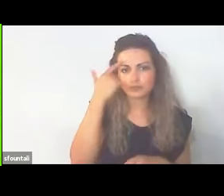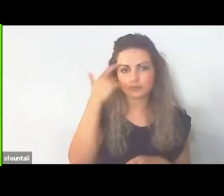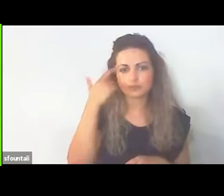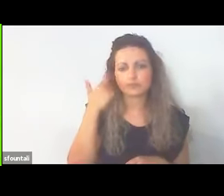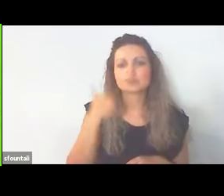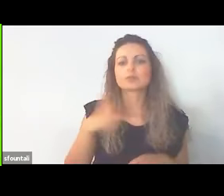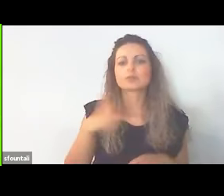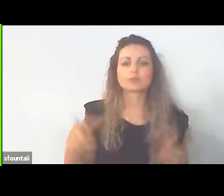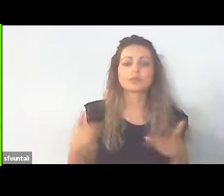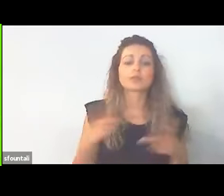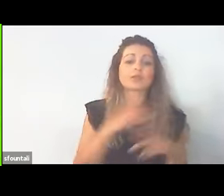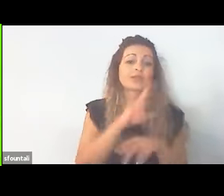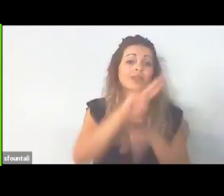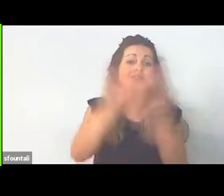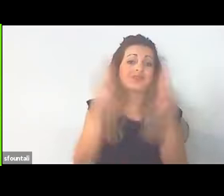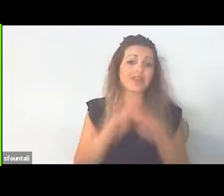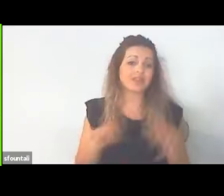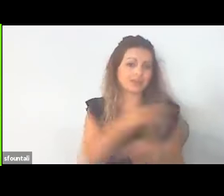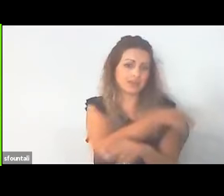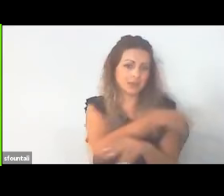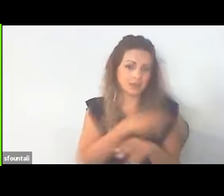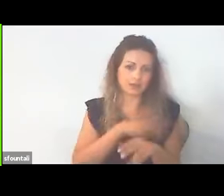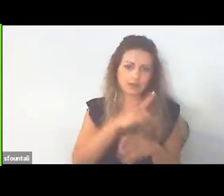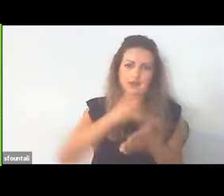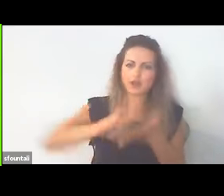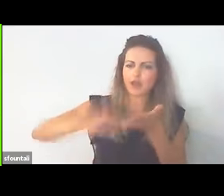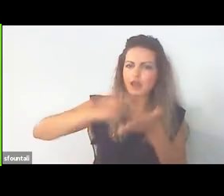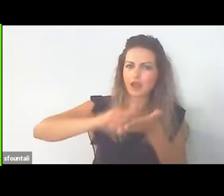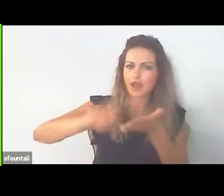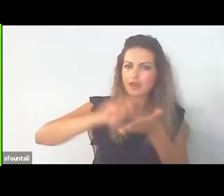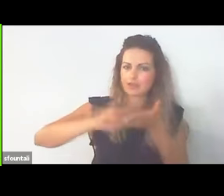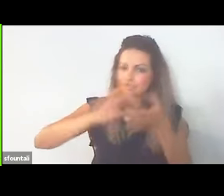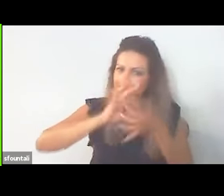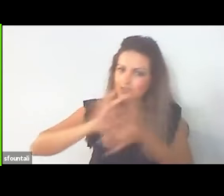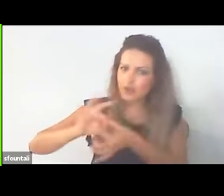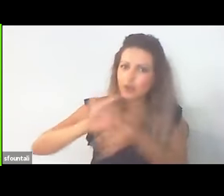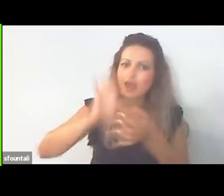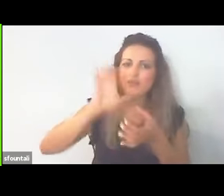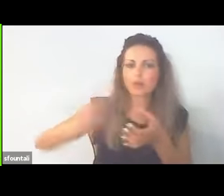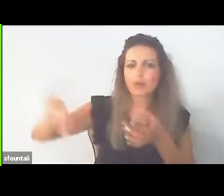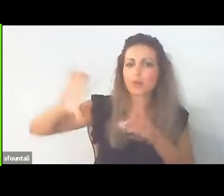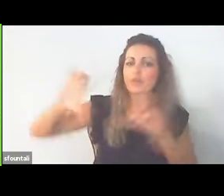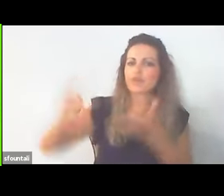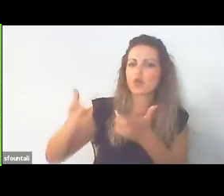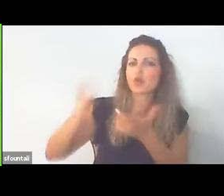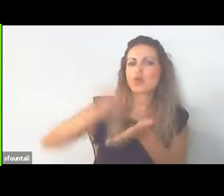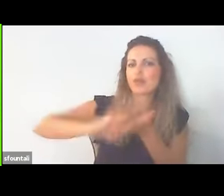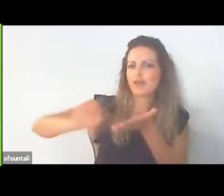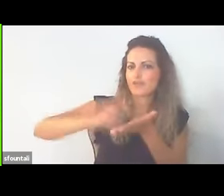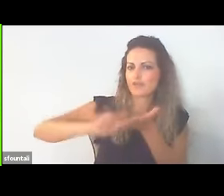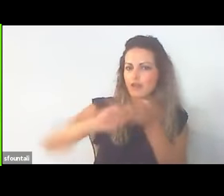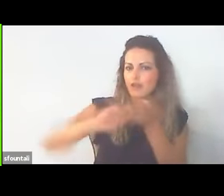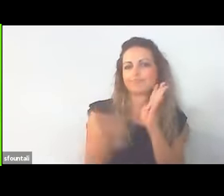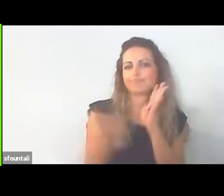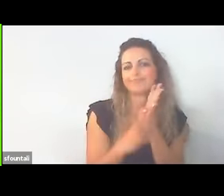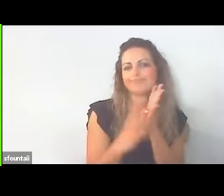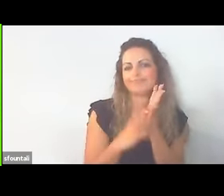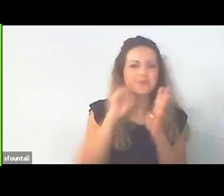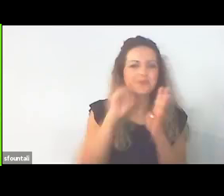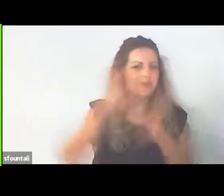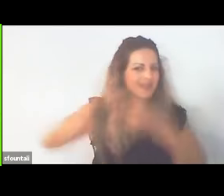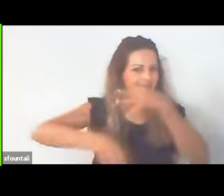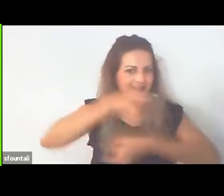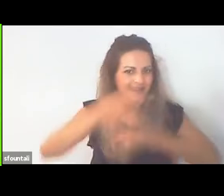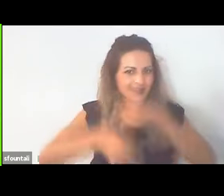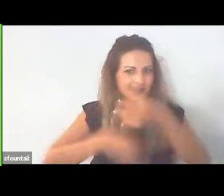με τα γραφεία μας στο Ευρωπαϊκό, το Ευρωπαϊκό Περιφερειακό Γραφείο, θα μιλήσει και η Μόνικα στη συνέχεια από αυτού,